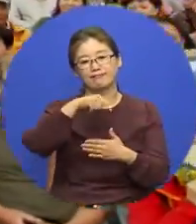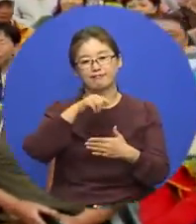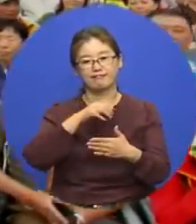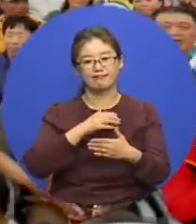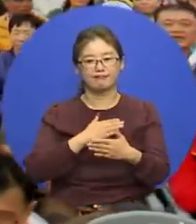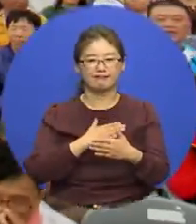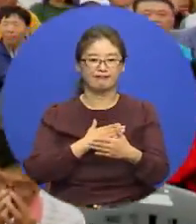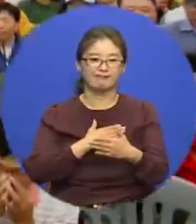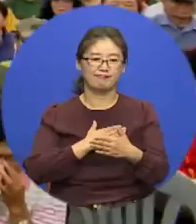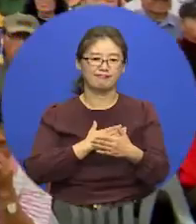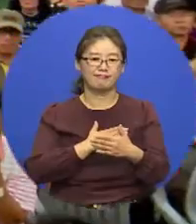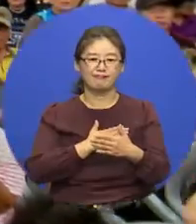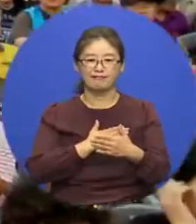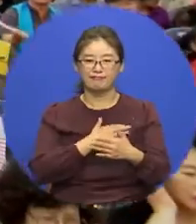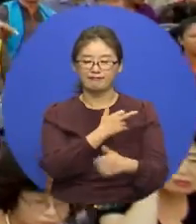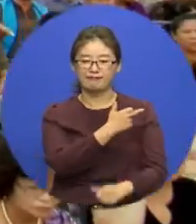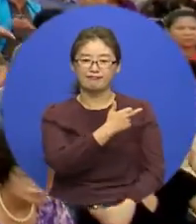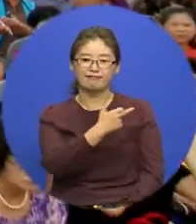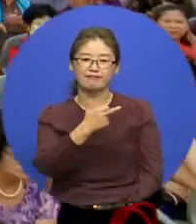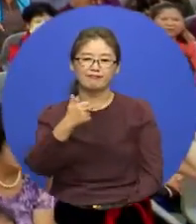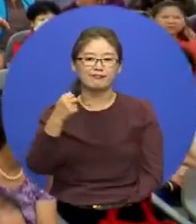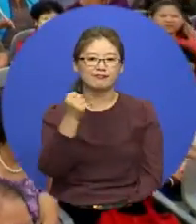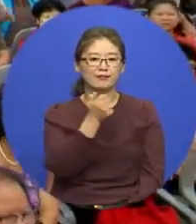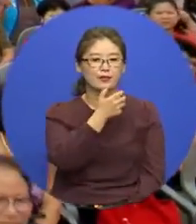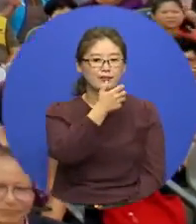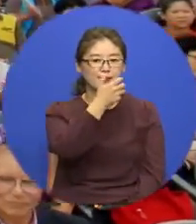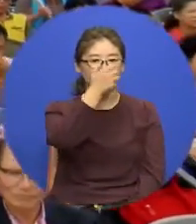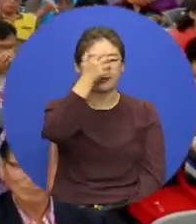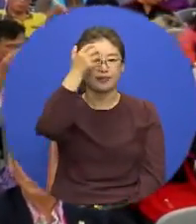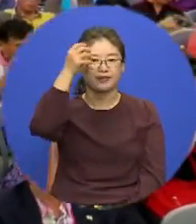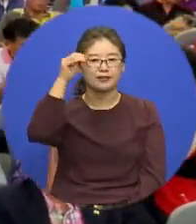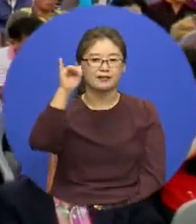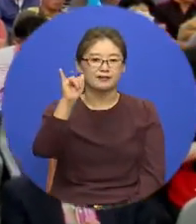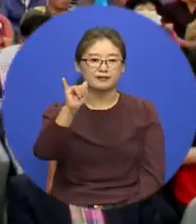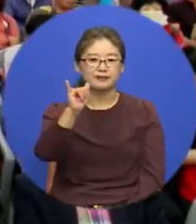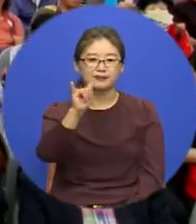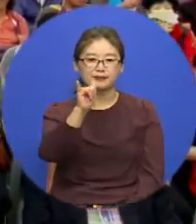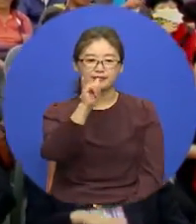가슴에 커다란 꿈이 있어.